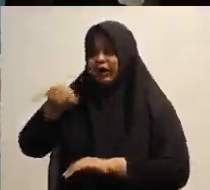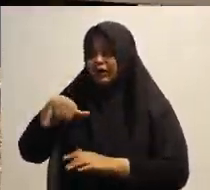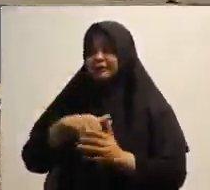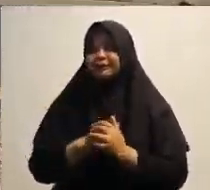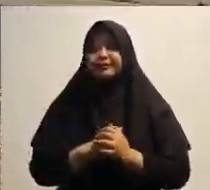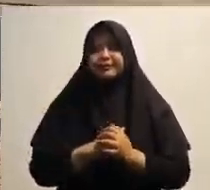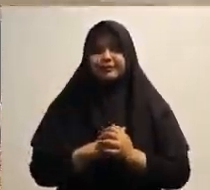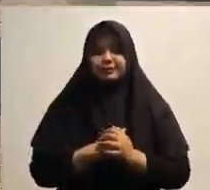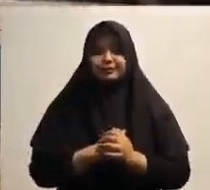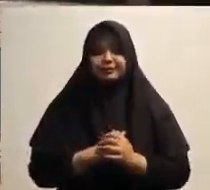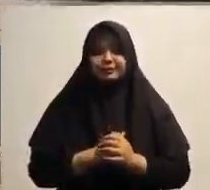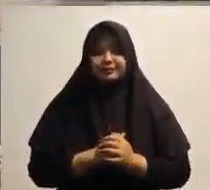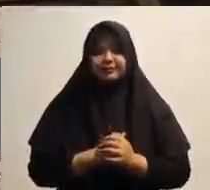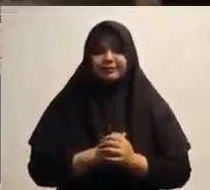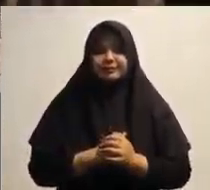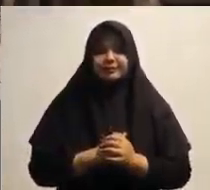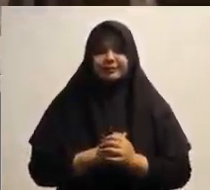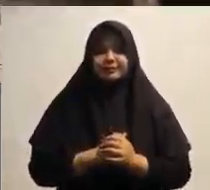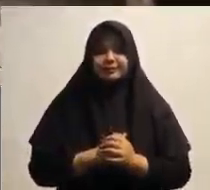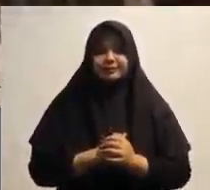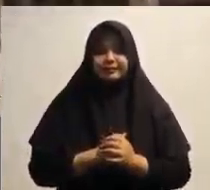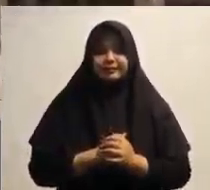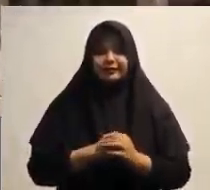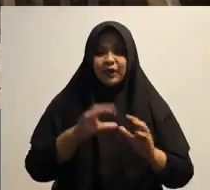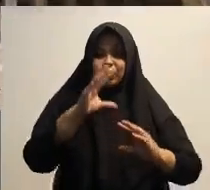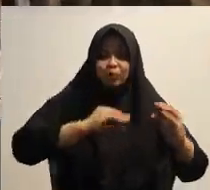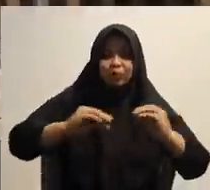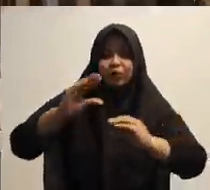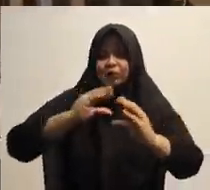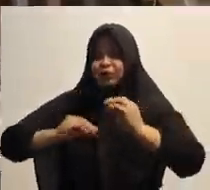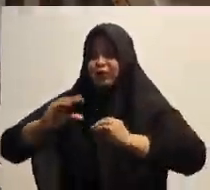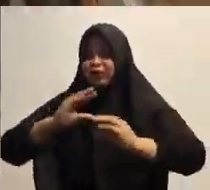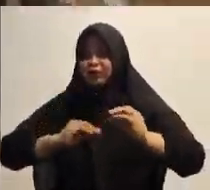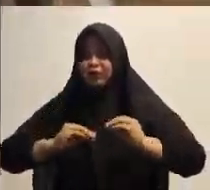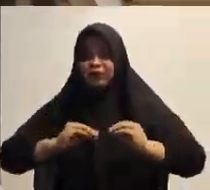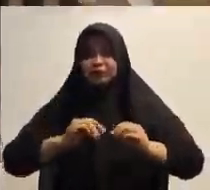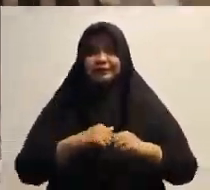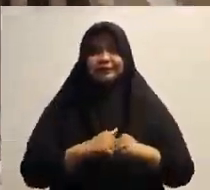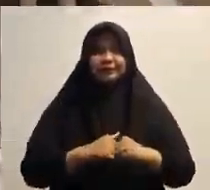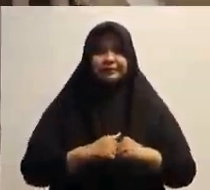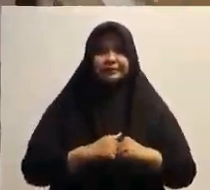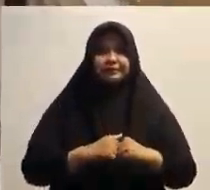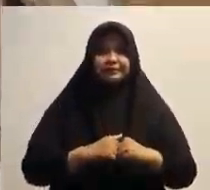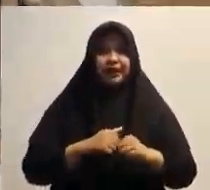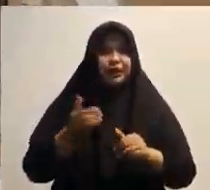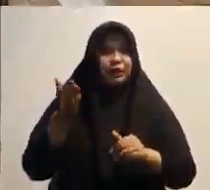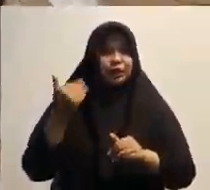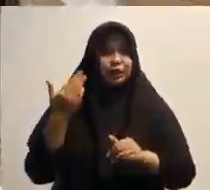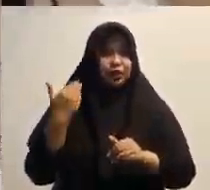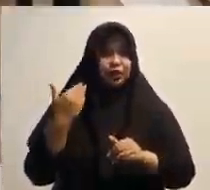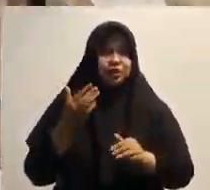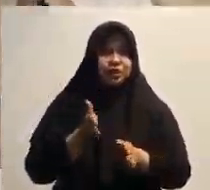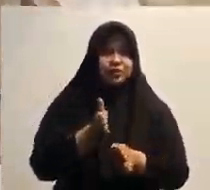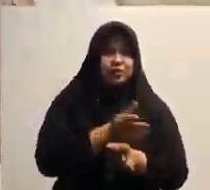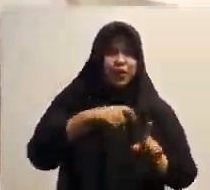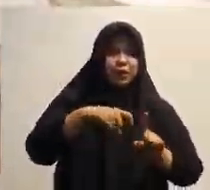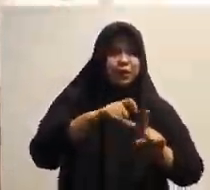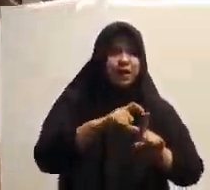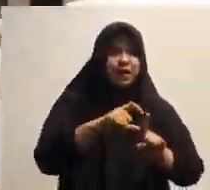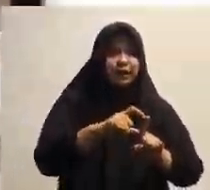Itu. Wah, ketahuan yang ini udah senang. Waduh. Dulu jumlahnya berapa, Pak, sebelum ada KDD? Dulu